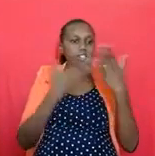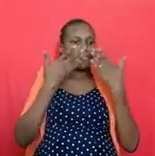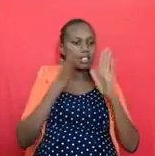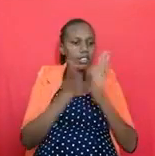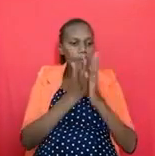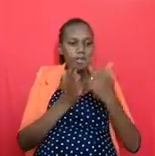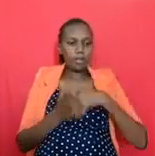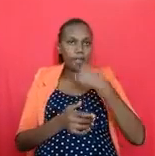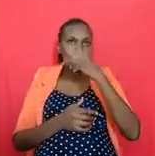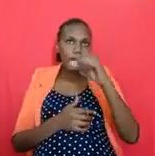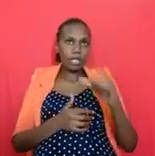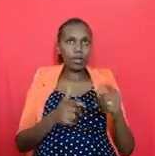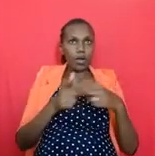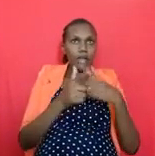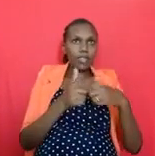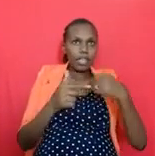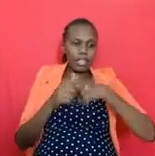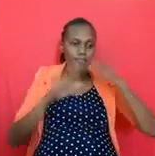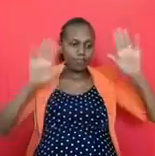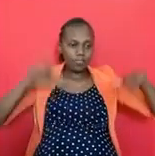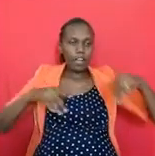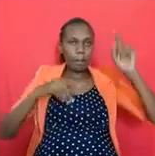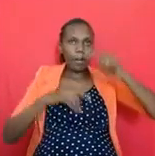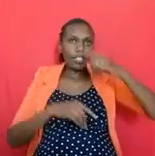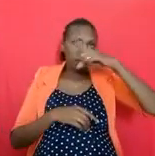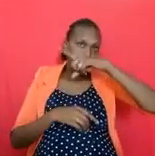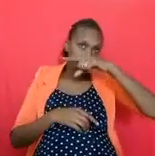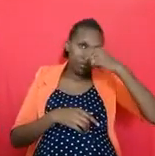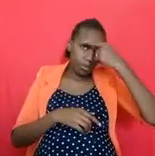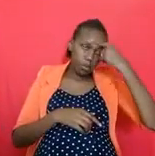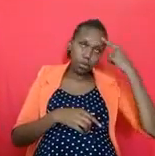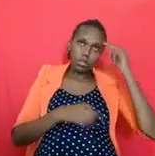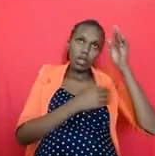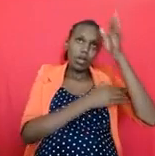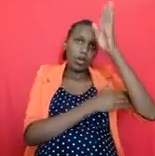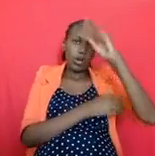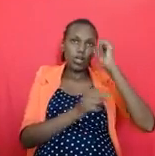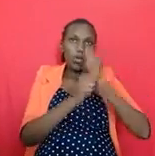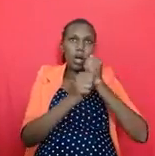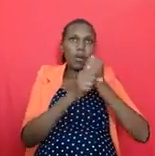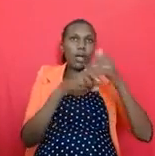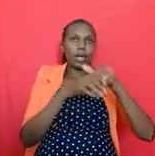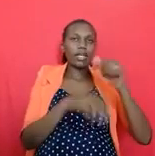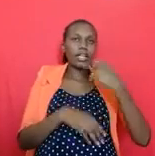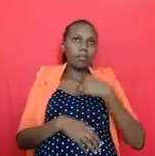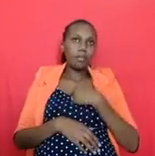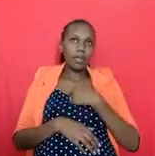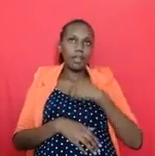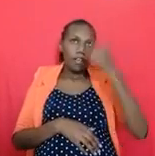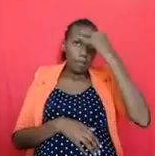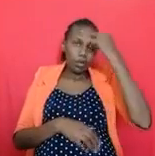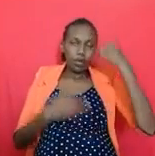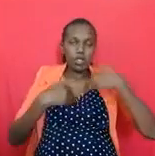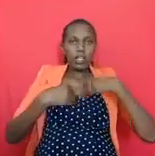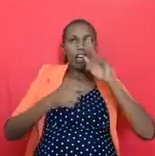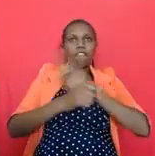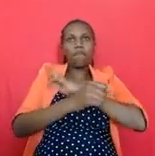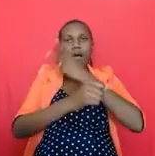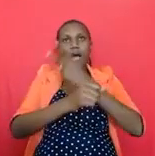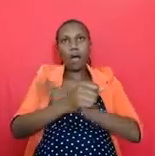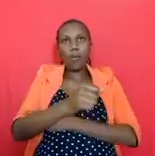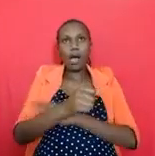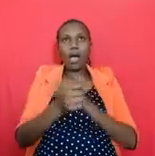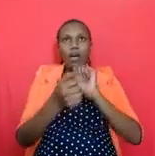nanie ni ndirombuka tondu ngai ni araruta wira thiini wakwa tondu kuri na hinya